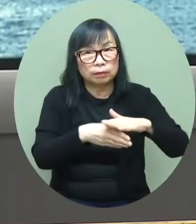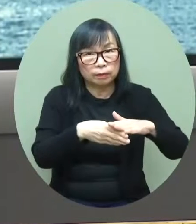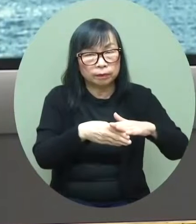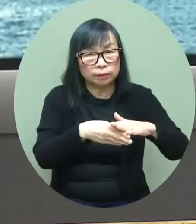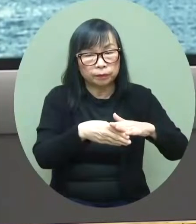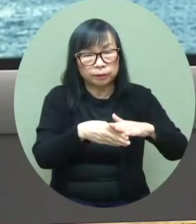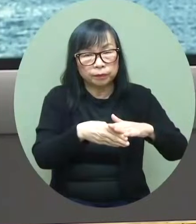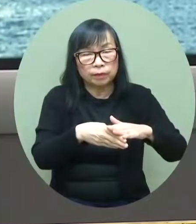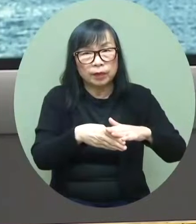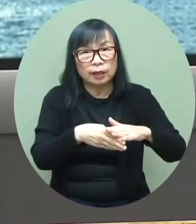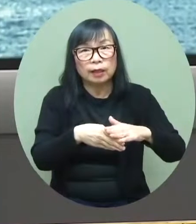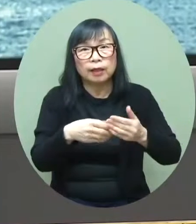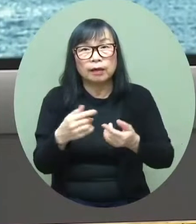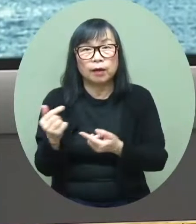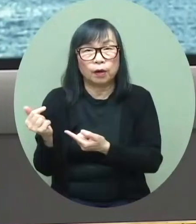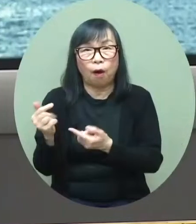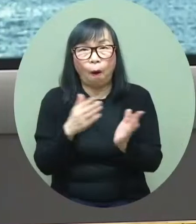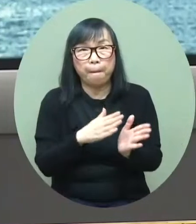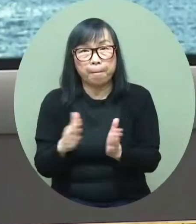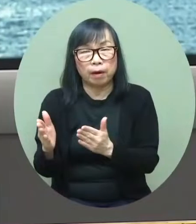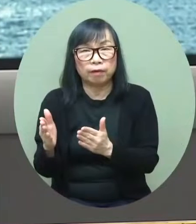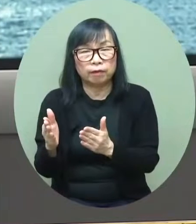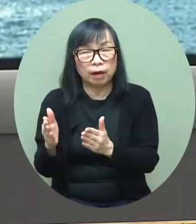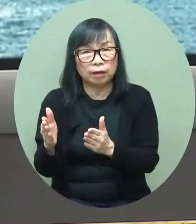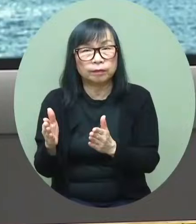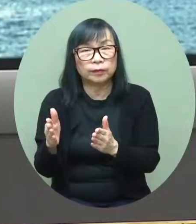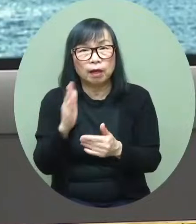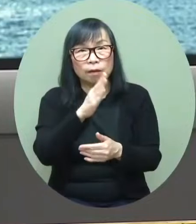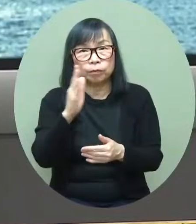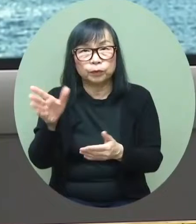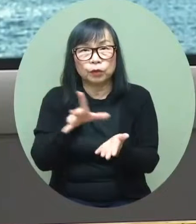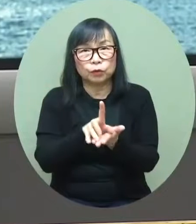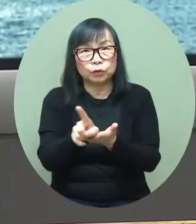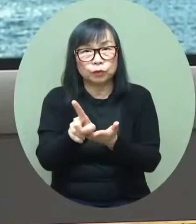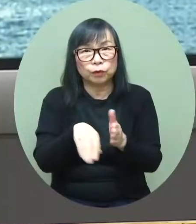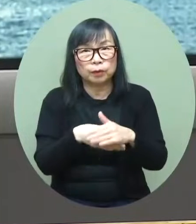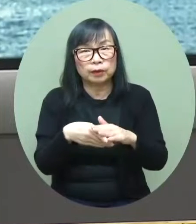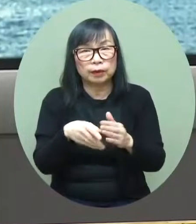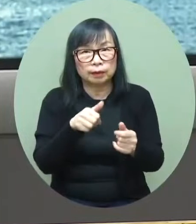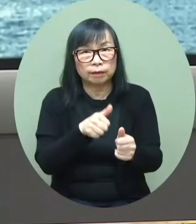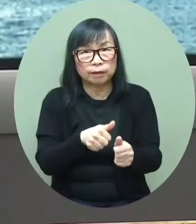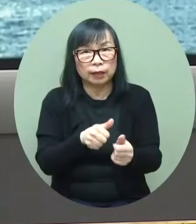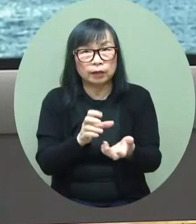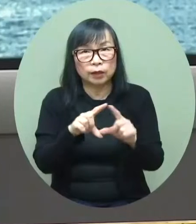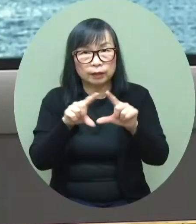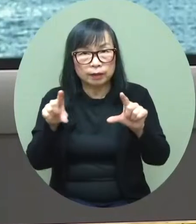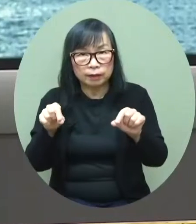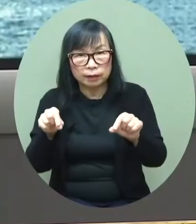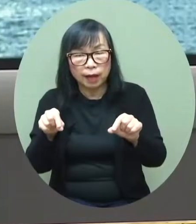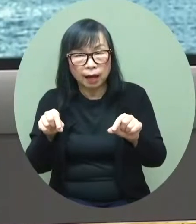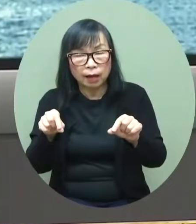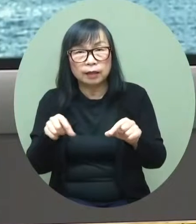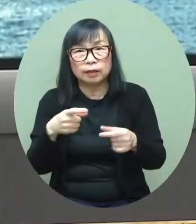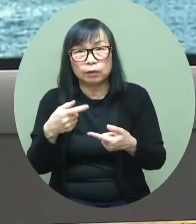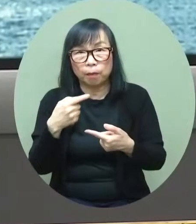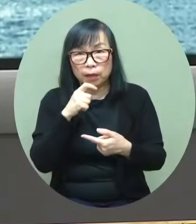我哋都會係同佢安排翻佢哋唔同嘅專科門診，會根據翻佢哋嘅地址啦。另外，亦都由